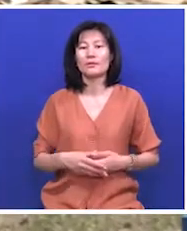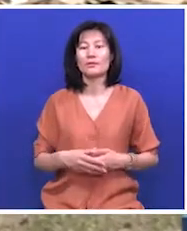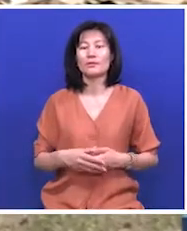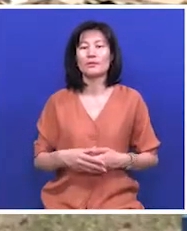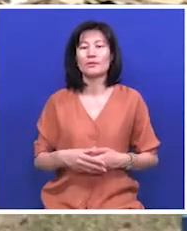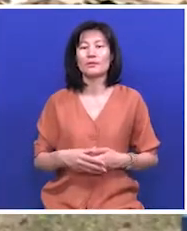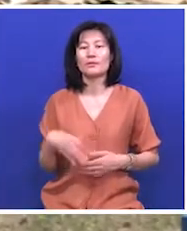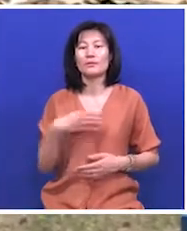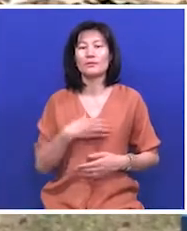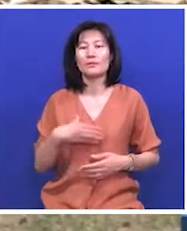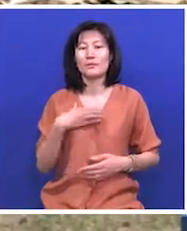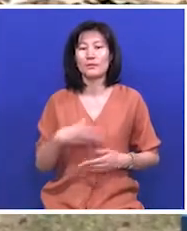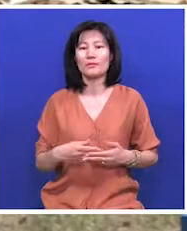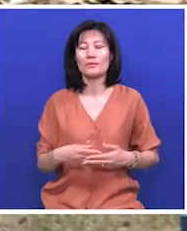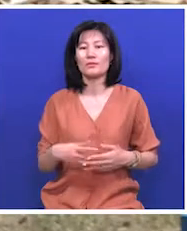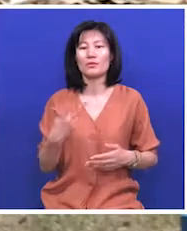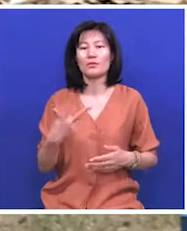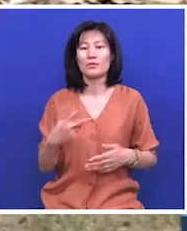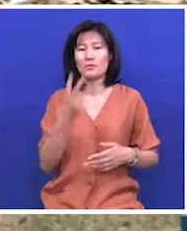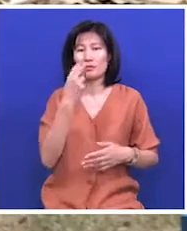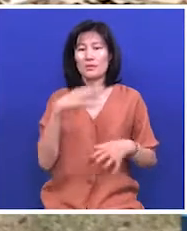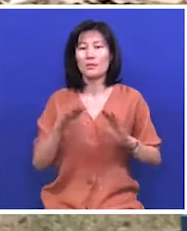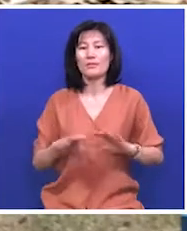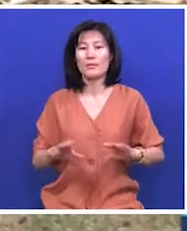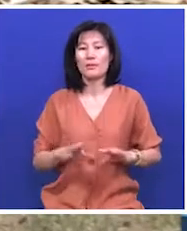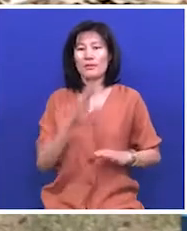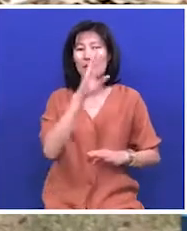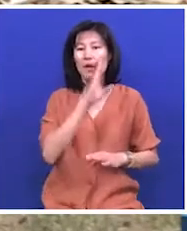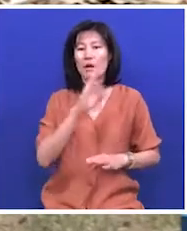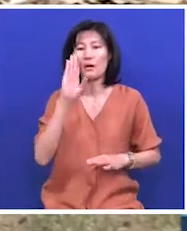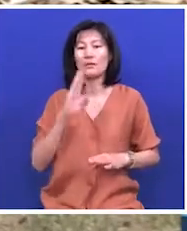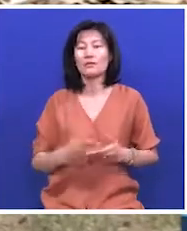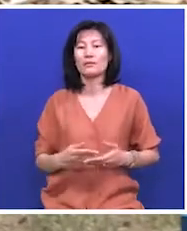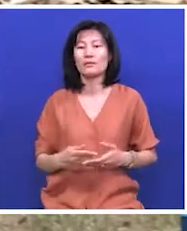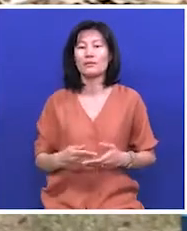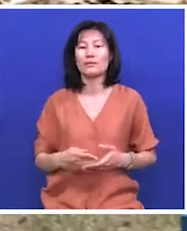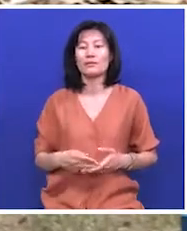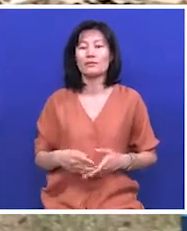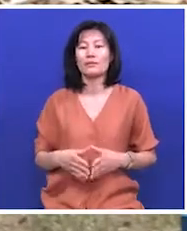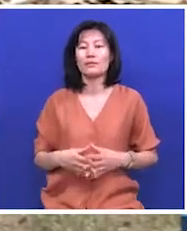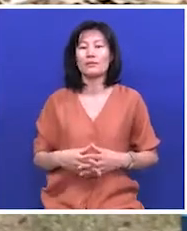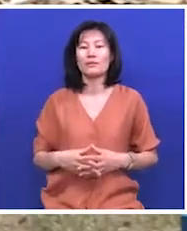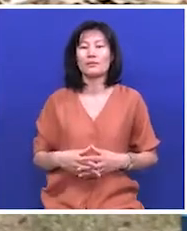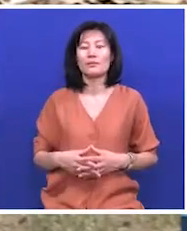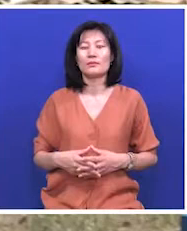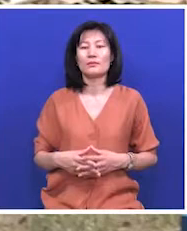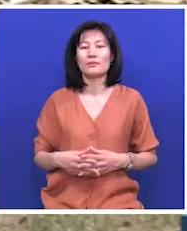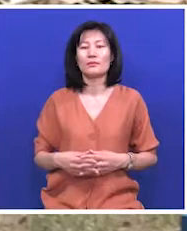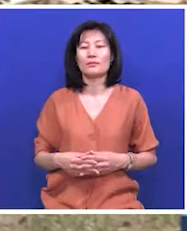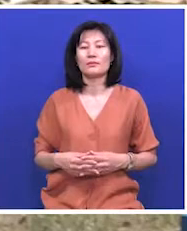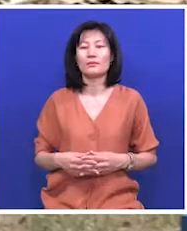қазірде. Мен тоқып тұрмын. Дүшпанның анасымын ойламаппын. Мен нерде тұра беремін өмір бақи деп ойлаған